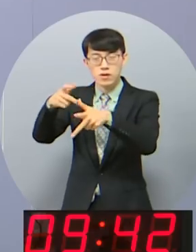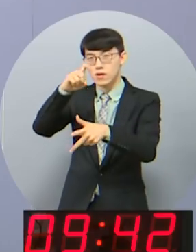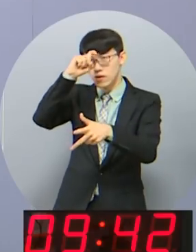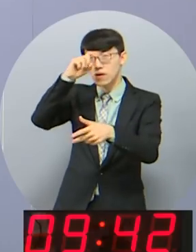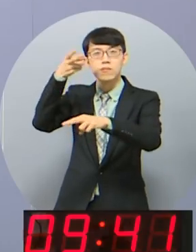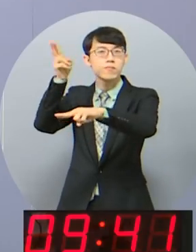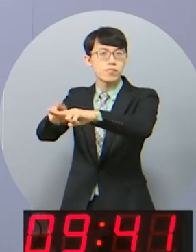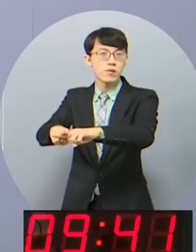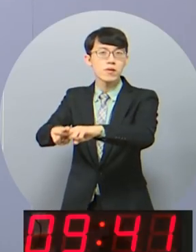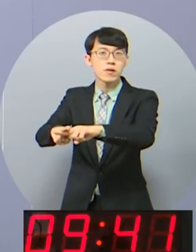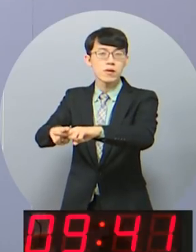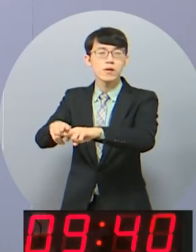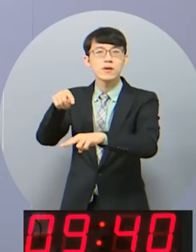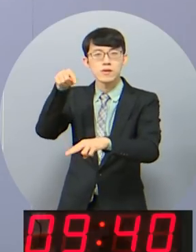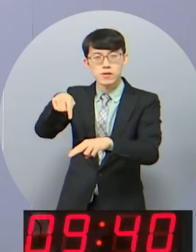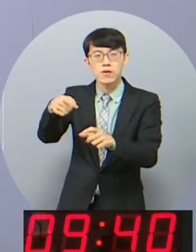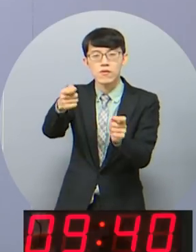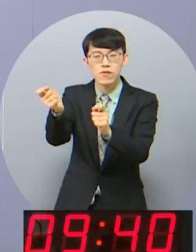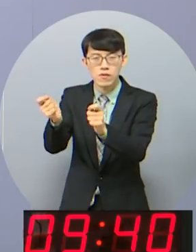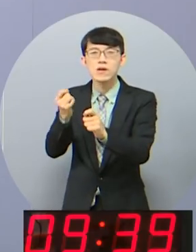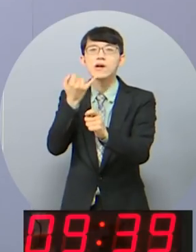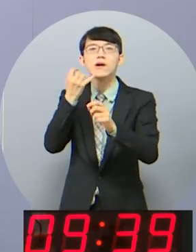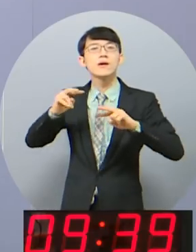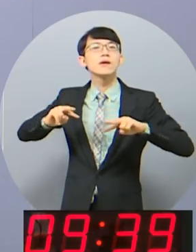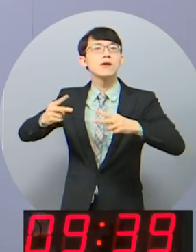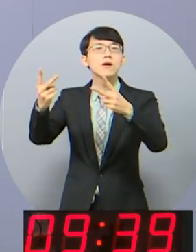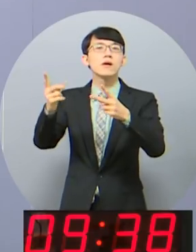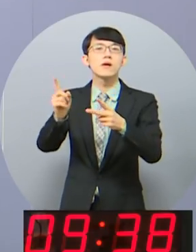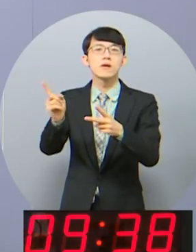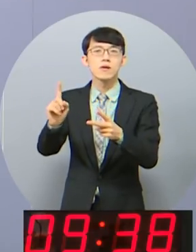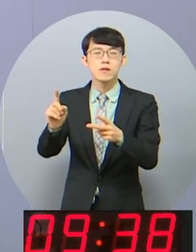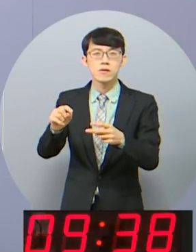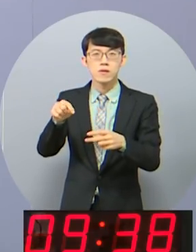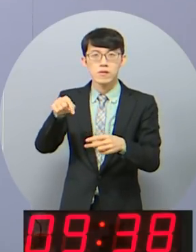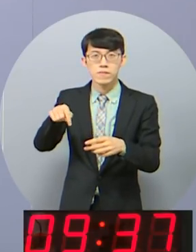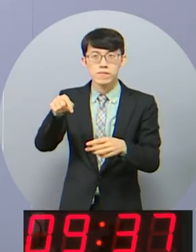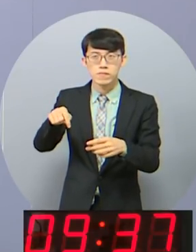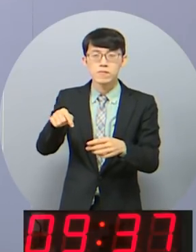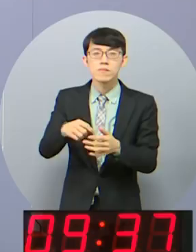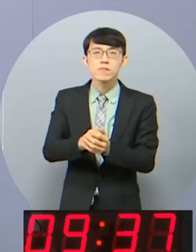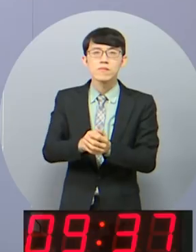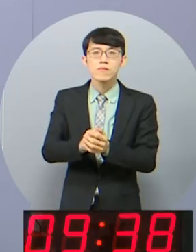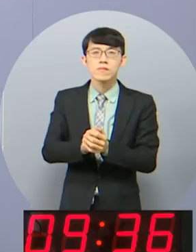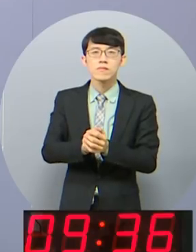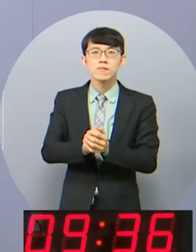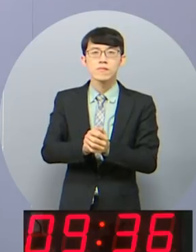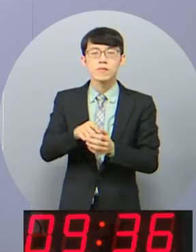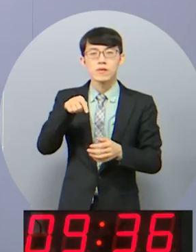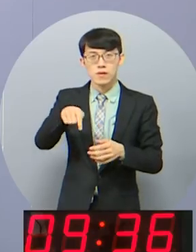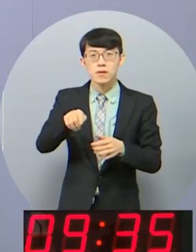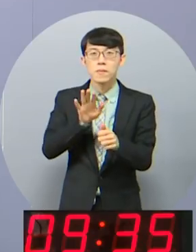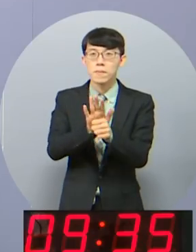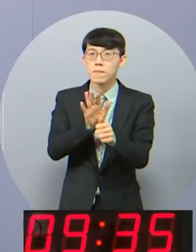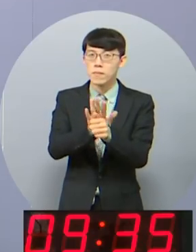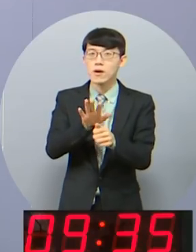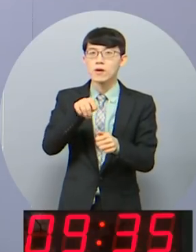就一带会使来个开发石门洞，结合因遐的这个推动吼，和因遐的这